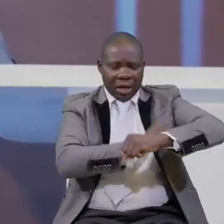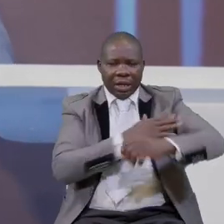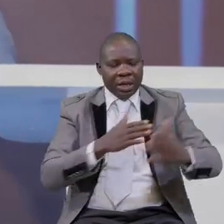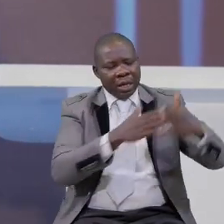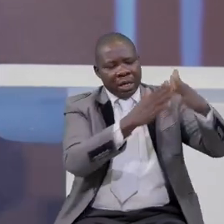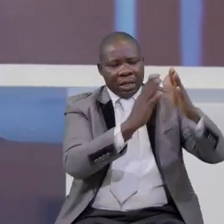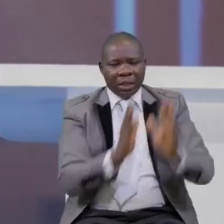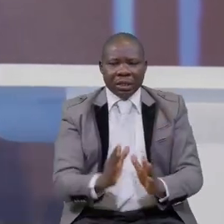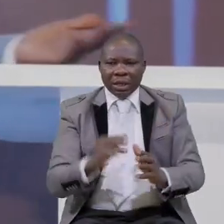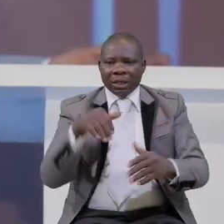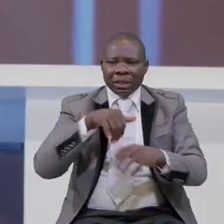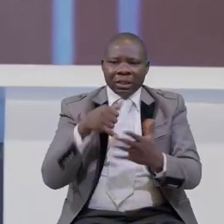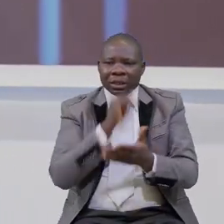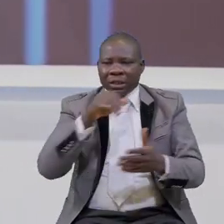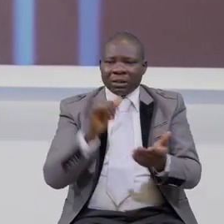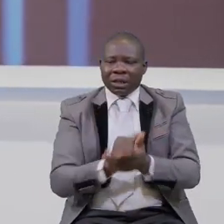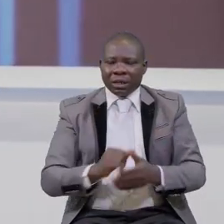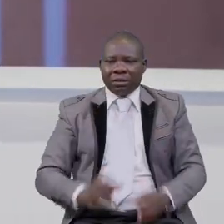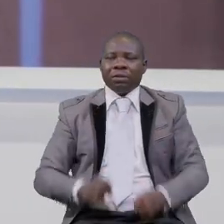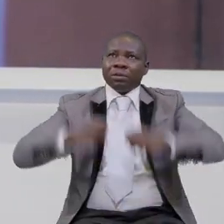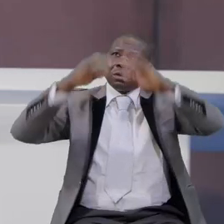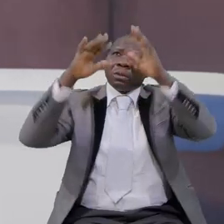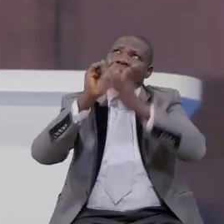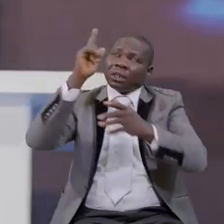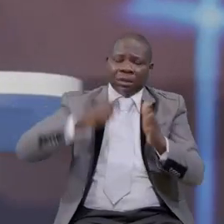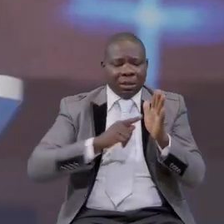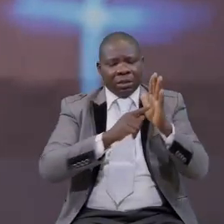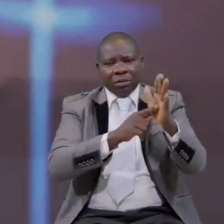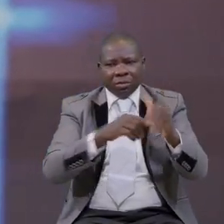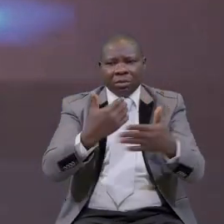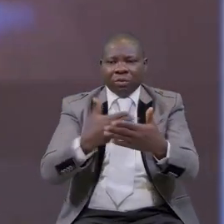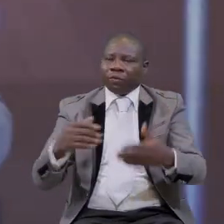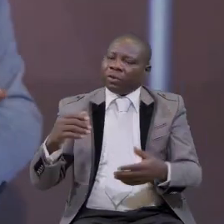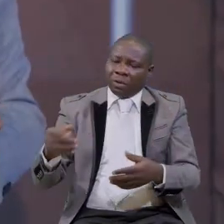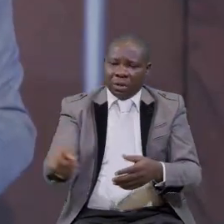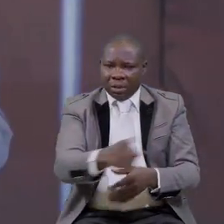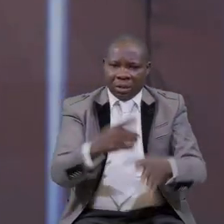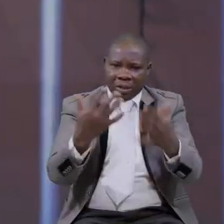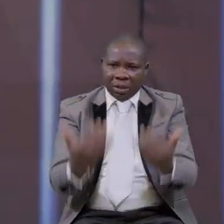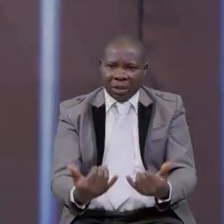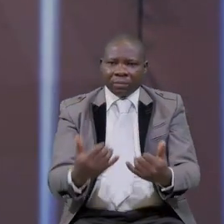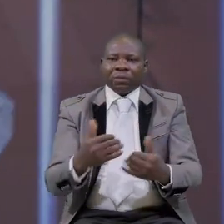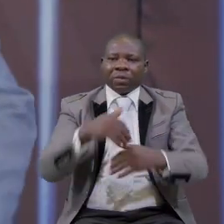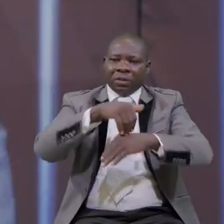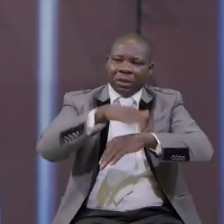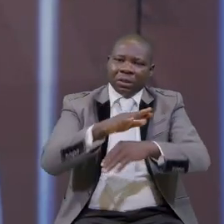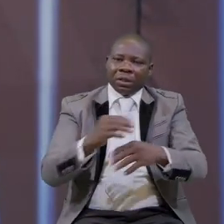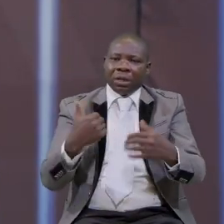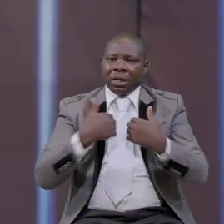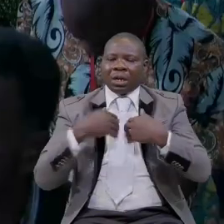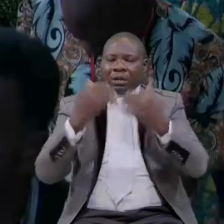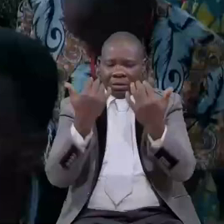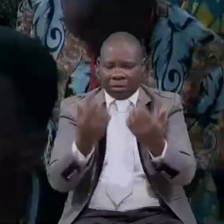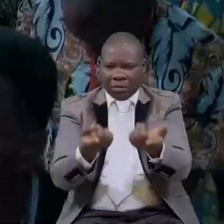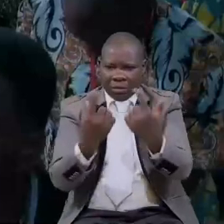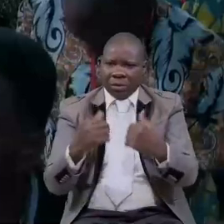Avec cette soumission au Seigneur, il les a démontrés au Seigneur et la délégation est venue.